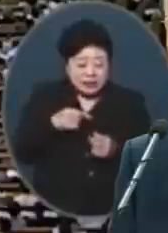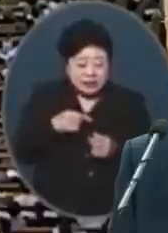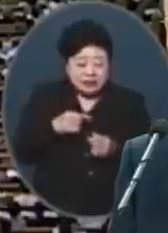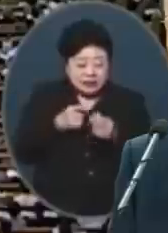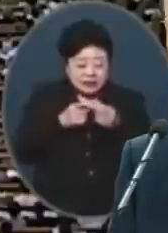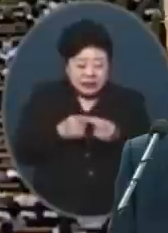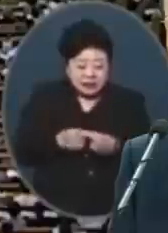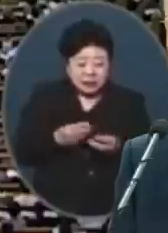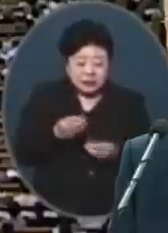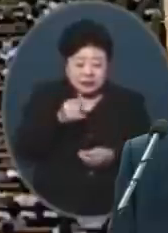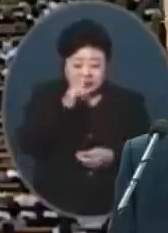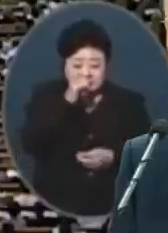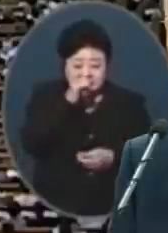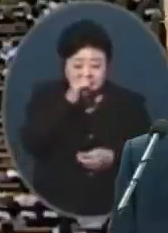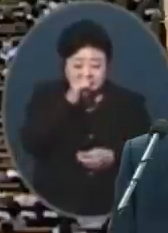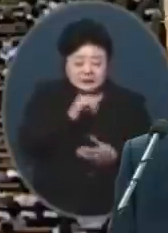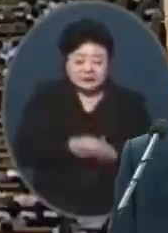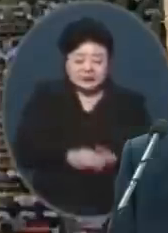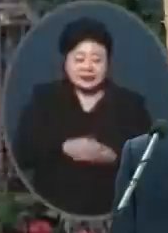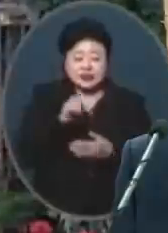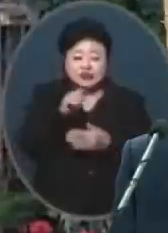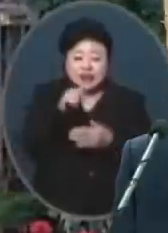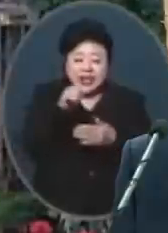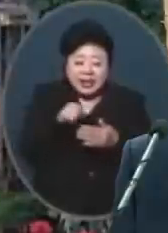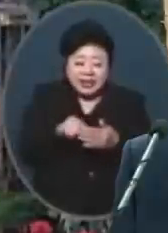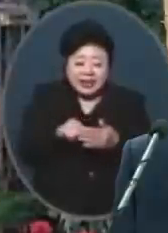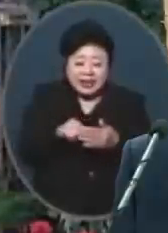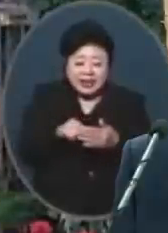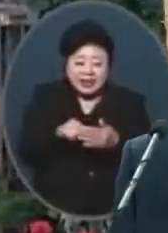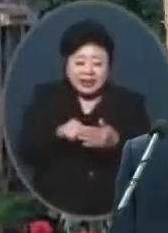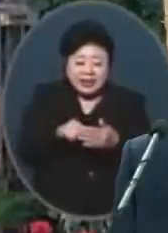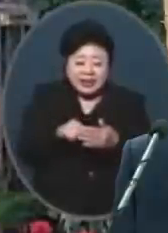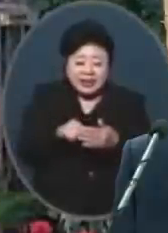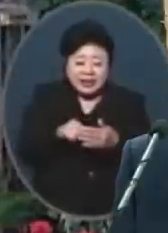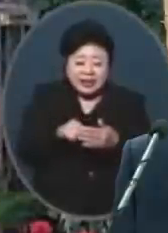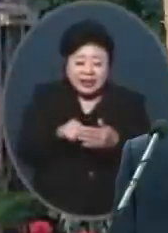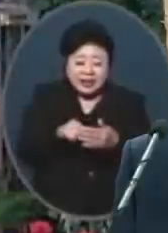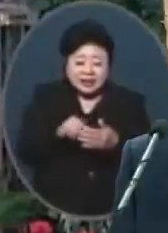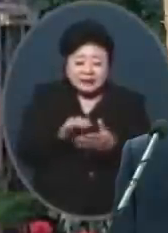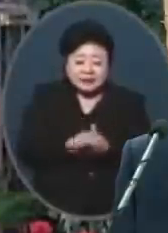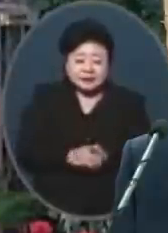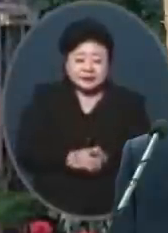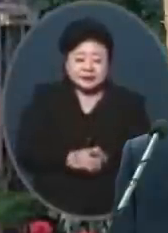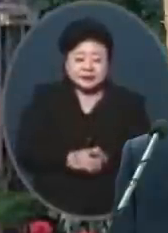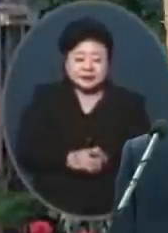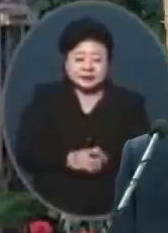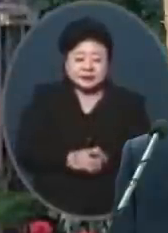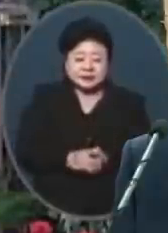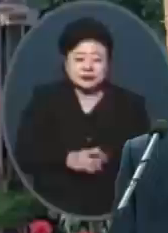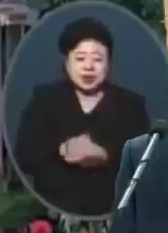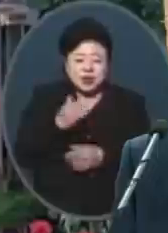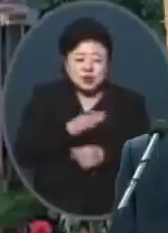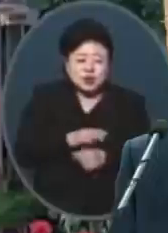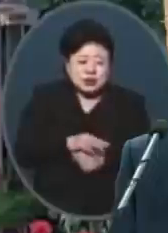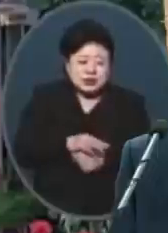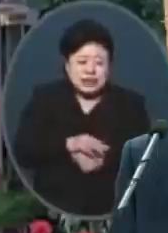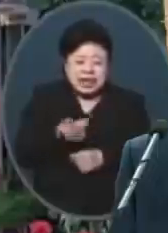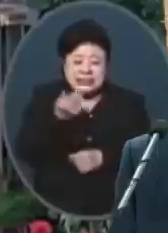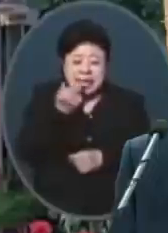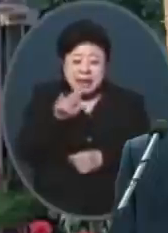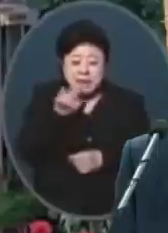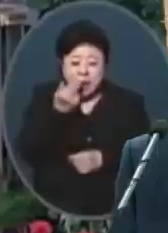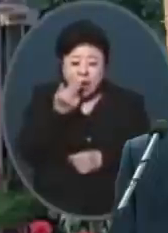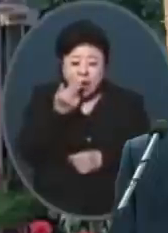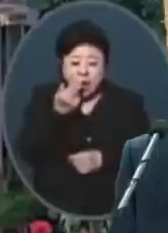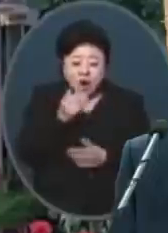단어들이 몇 가지 있습니다 그중에 비었으나 푸슈케는 육신의 생명을 가르칠 때